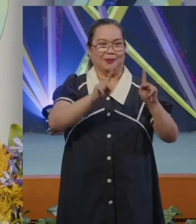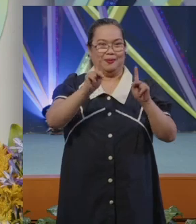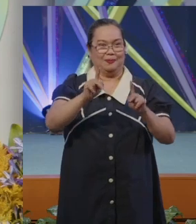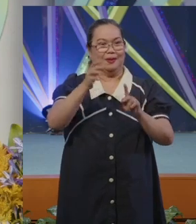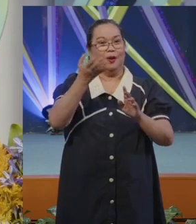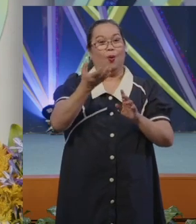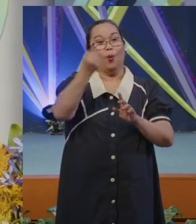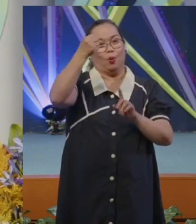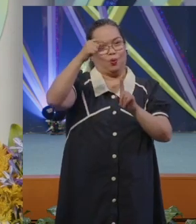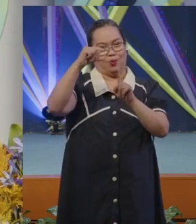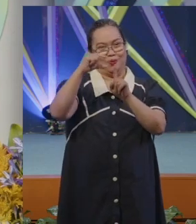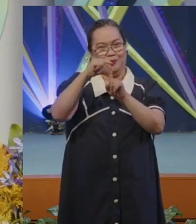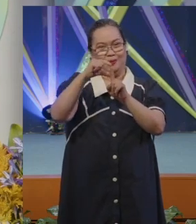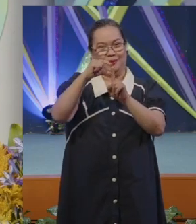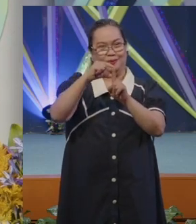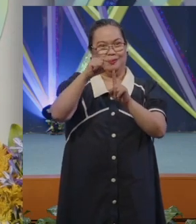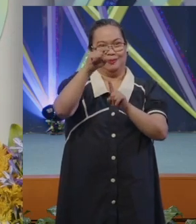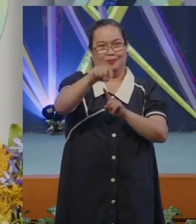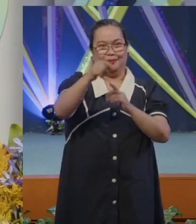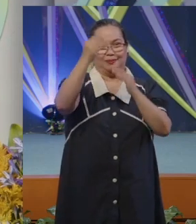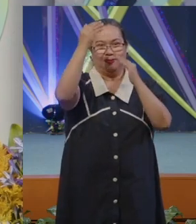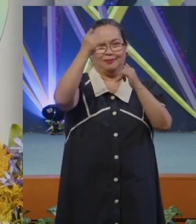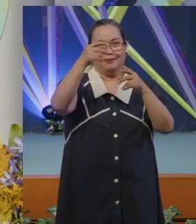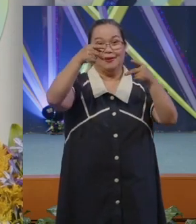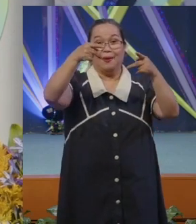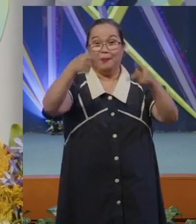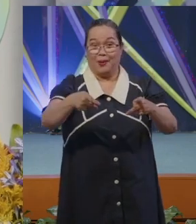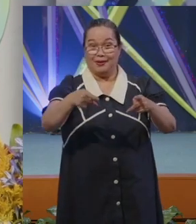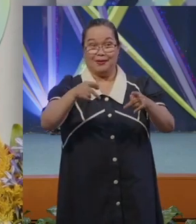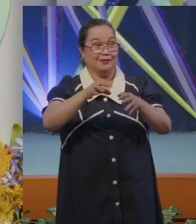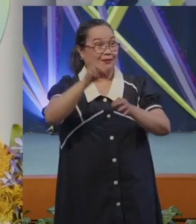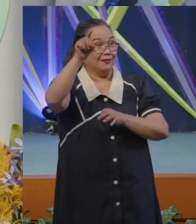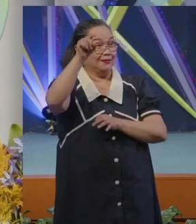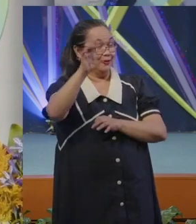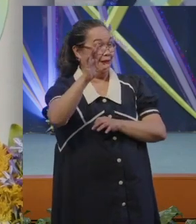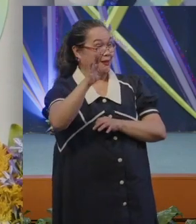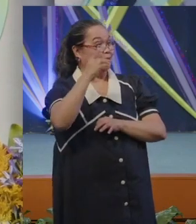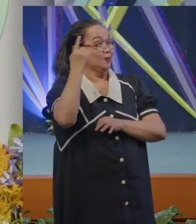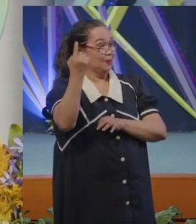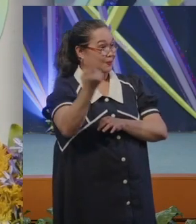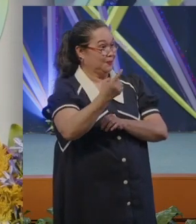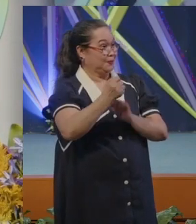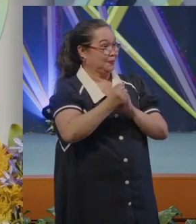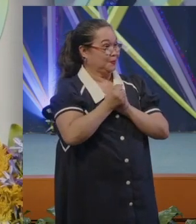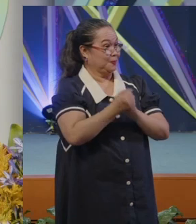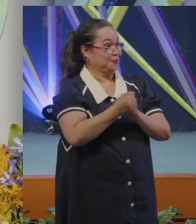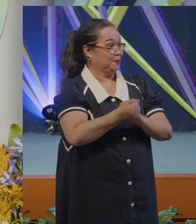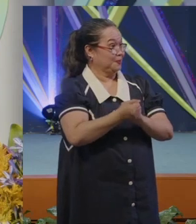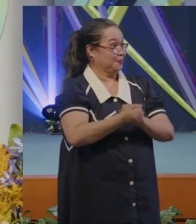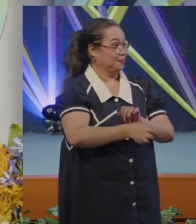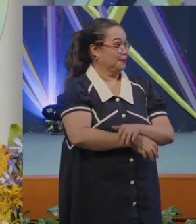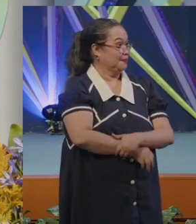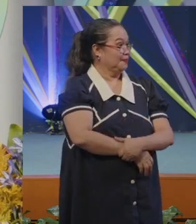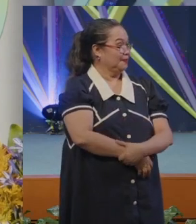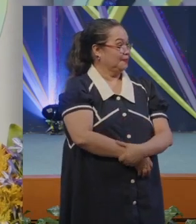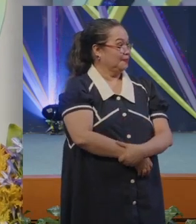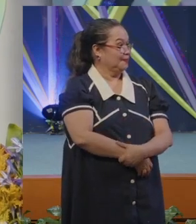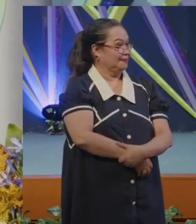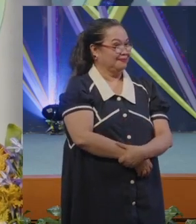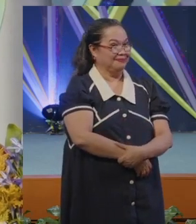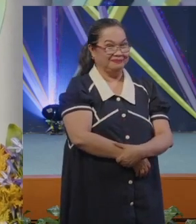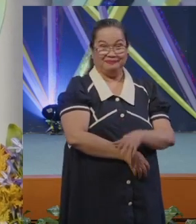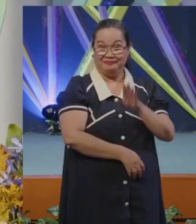salita. Umasa sa presensya ng Diyos na laging kasama niya. Mga